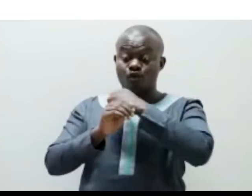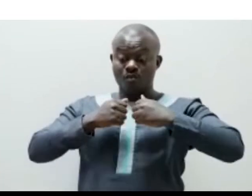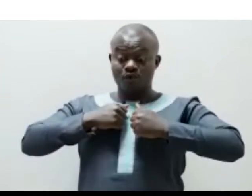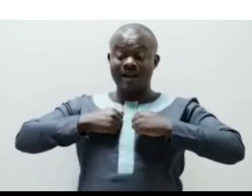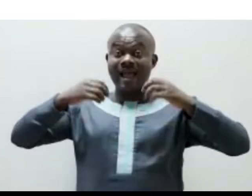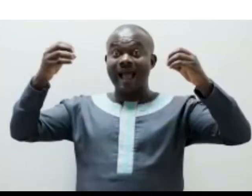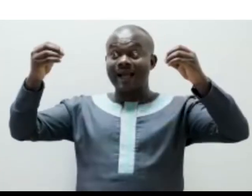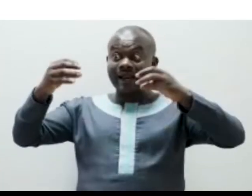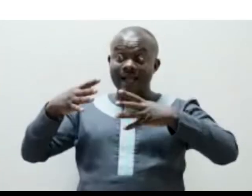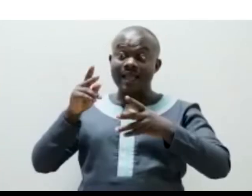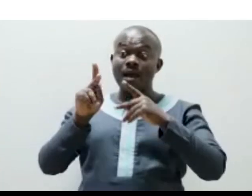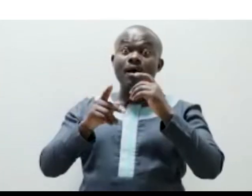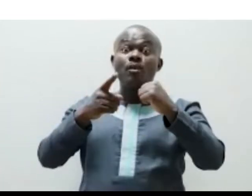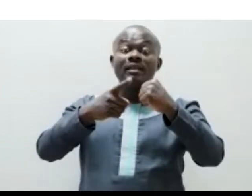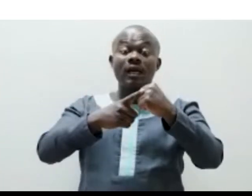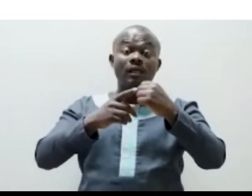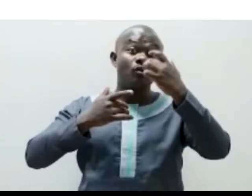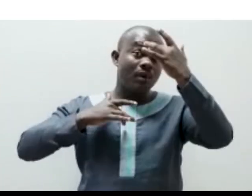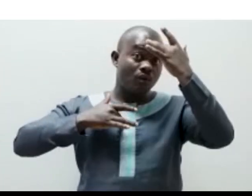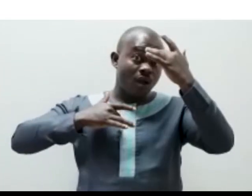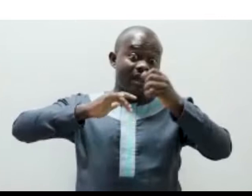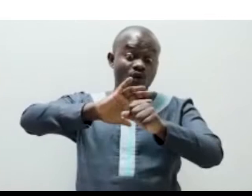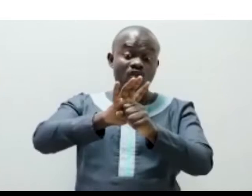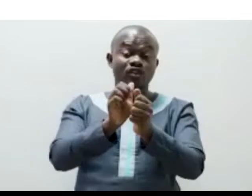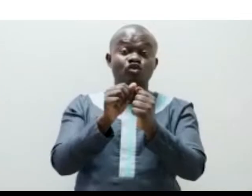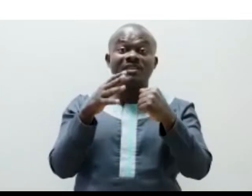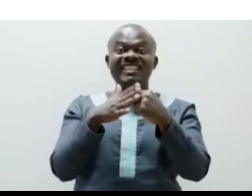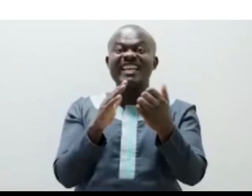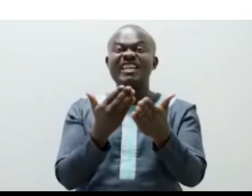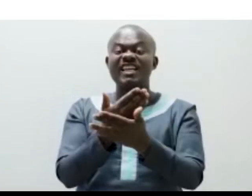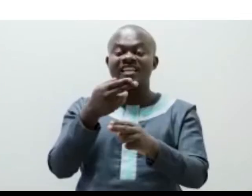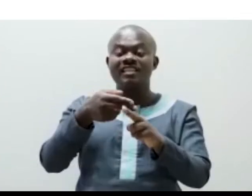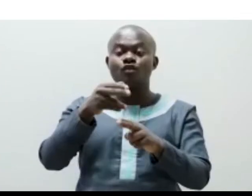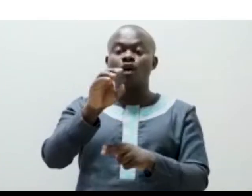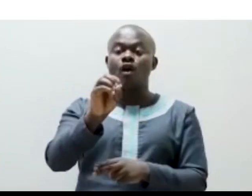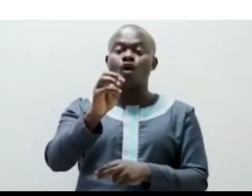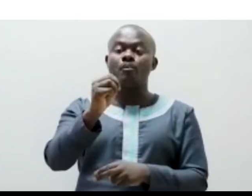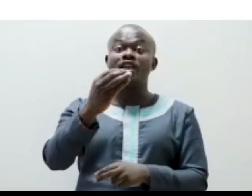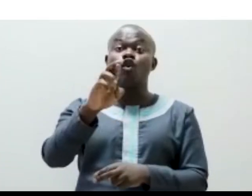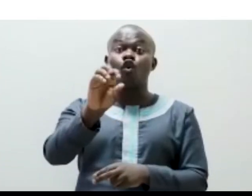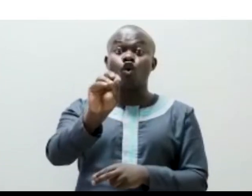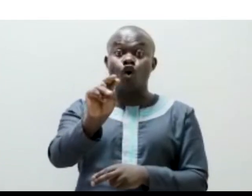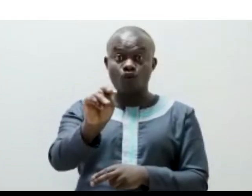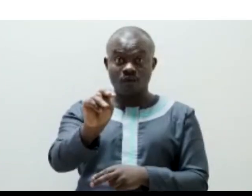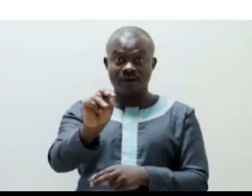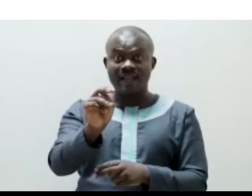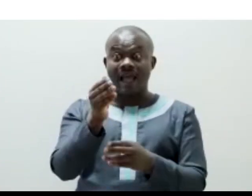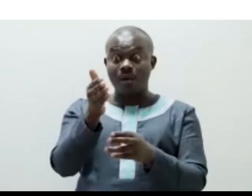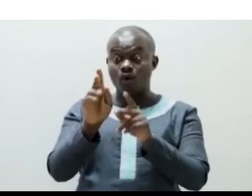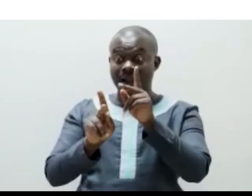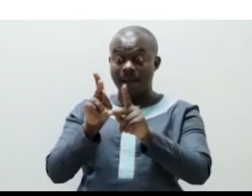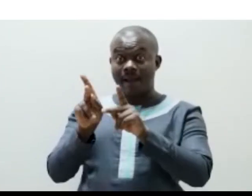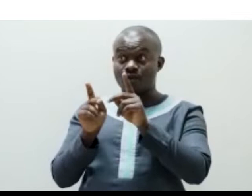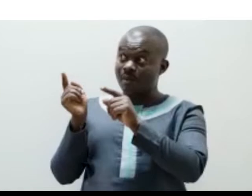Rwanda hagaragaye abantu 6 banduye virusi yihinduranyije ya COVID-19 izwi ku izina rya Omicron.